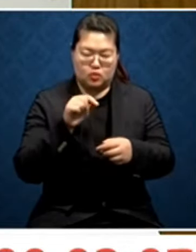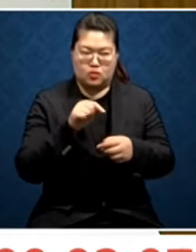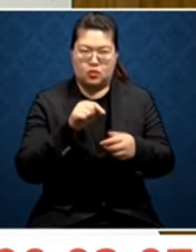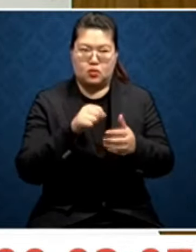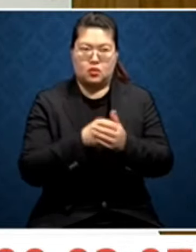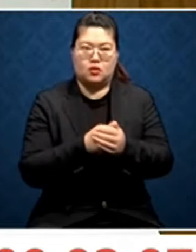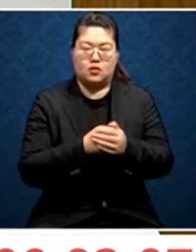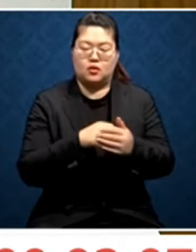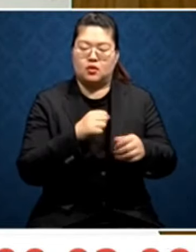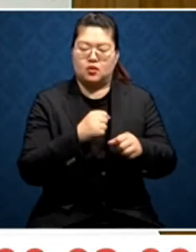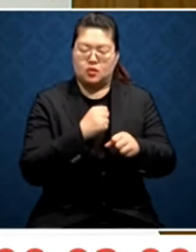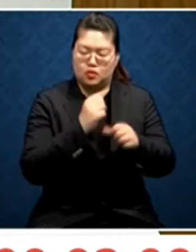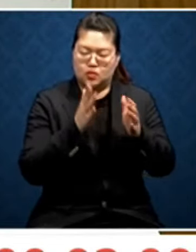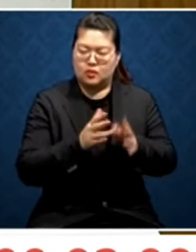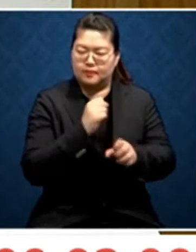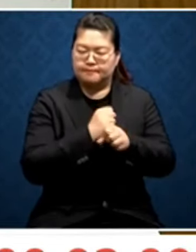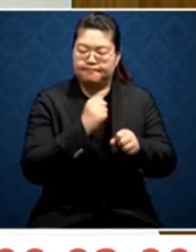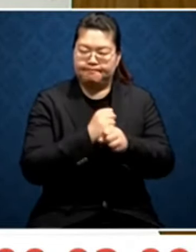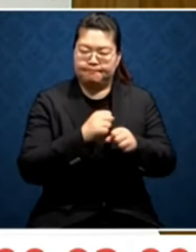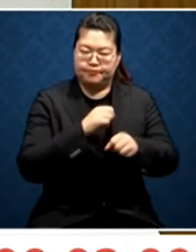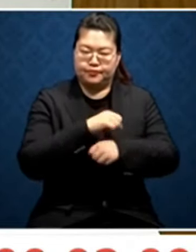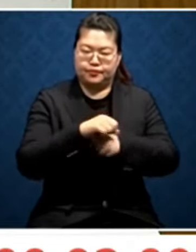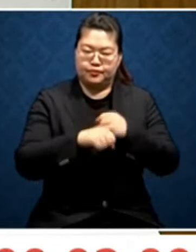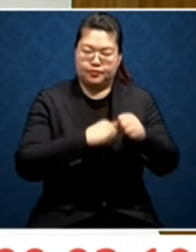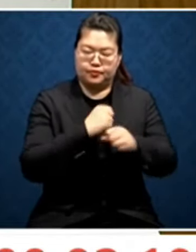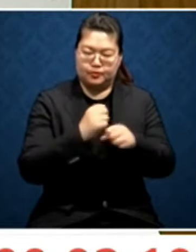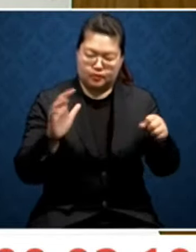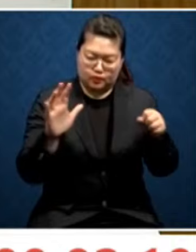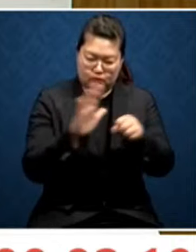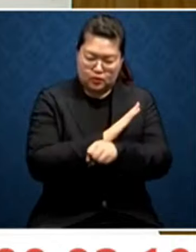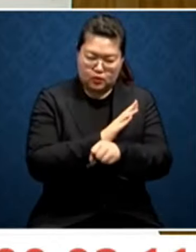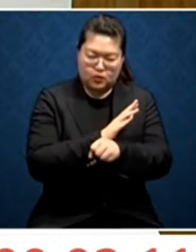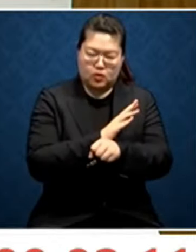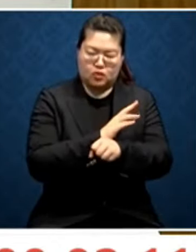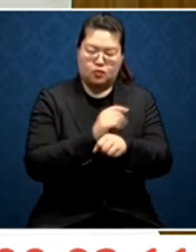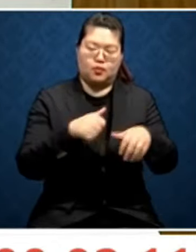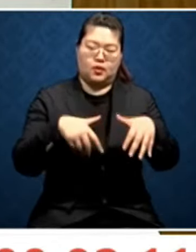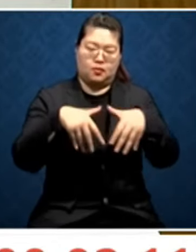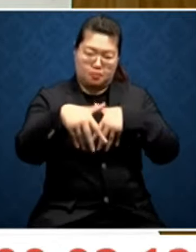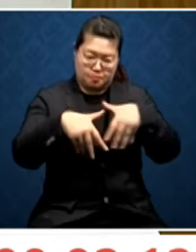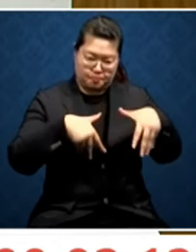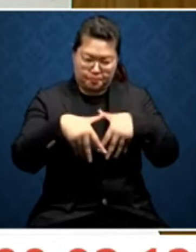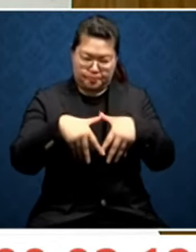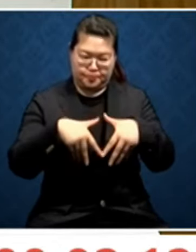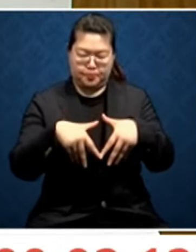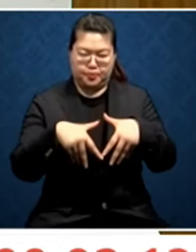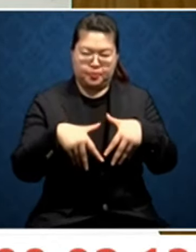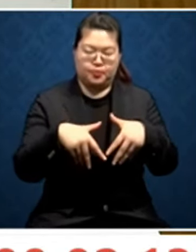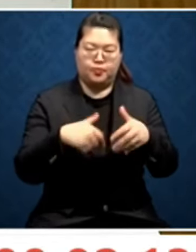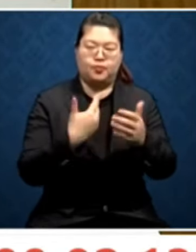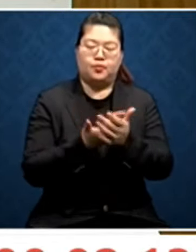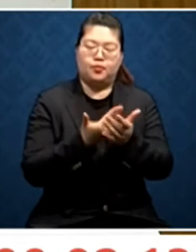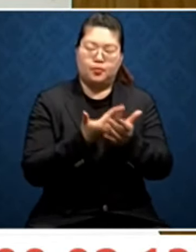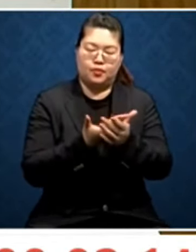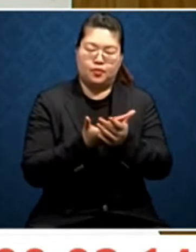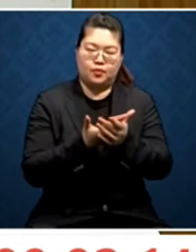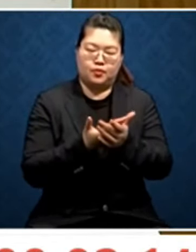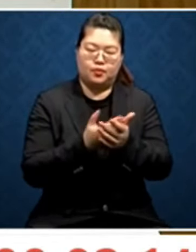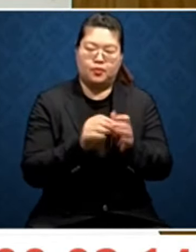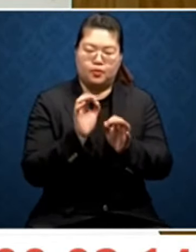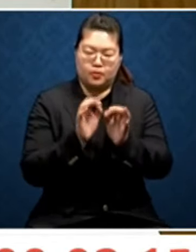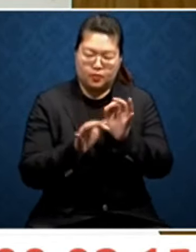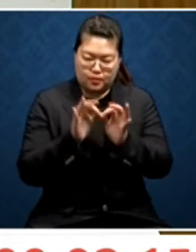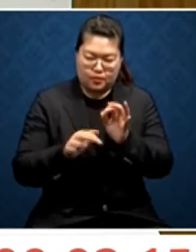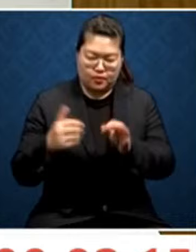ครบวาระได้เพื่อเป็นการอำนวยความสะดวกให้กับประชาชนและการประหยัดงบประมาณแผ่นดินนะครับในการจัดออกเสียงประชามติ